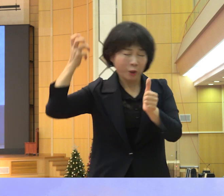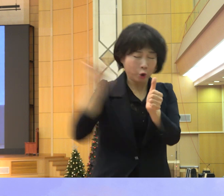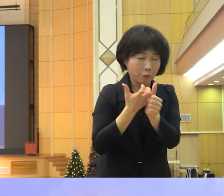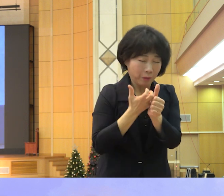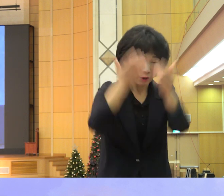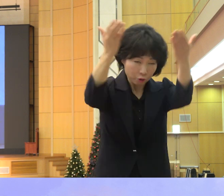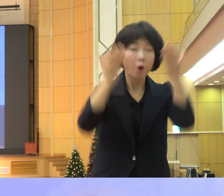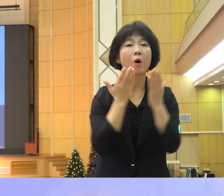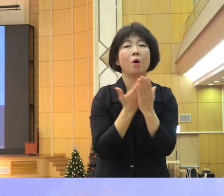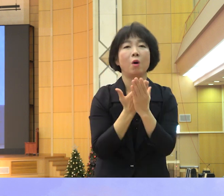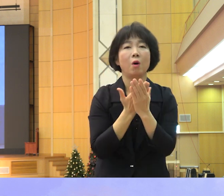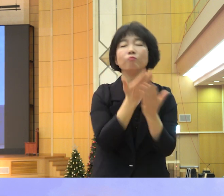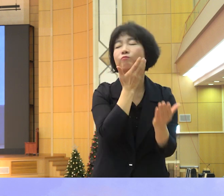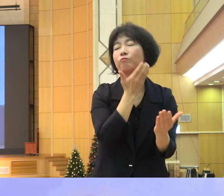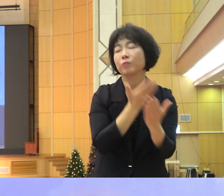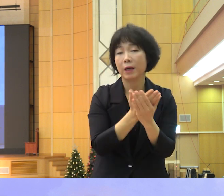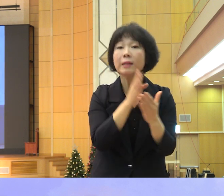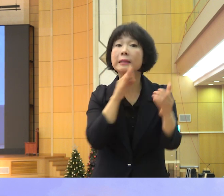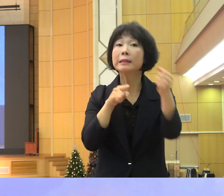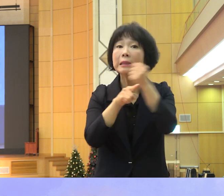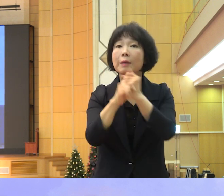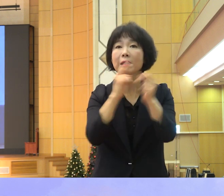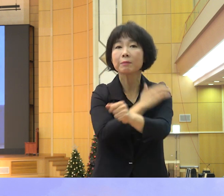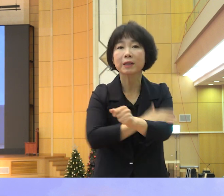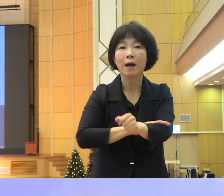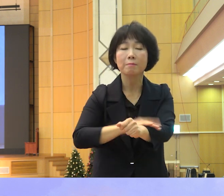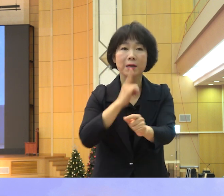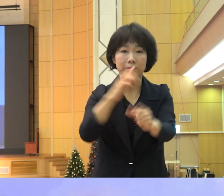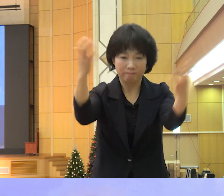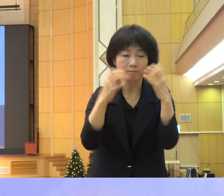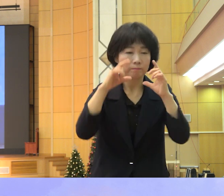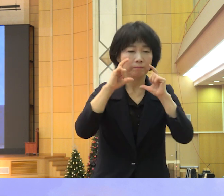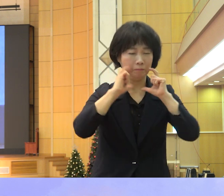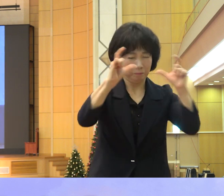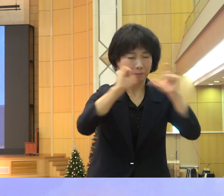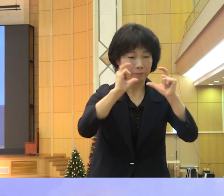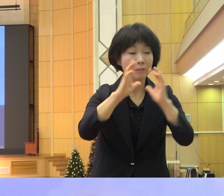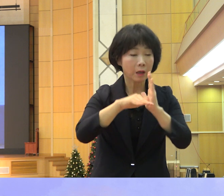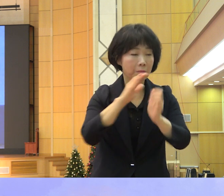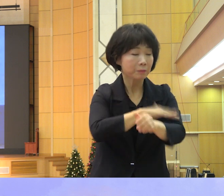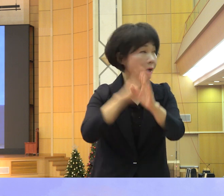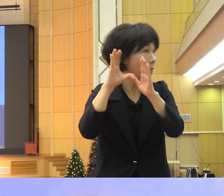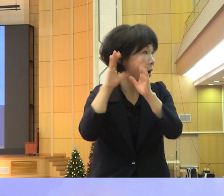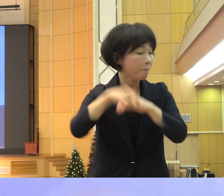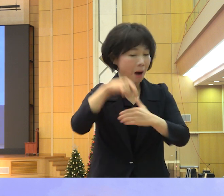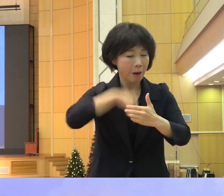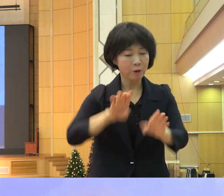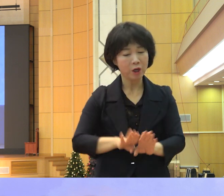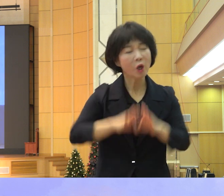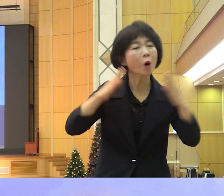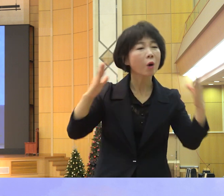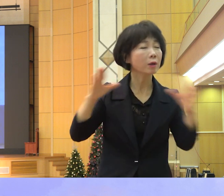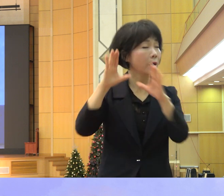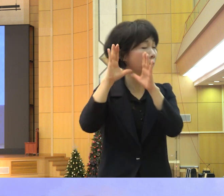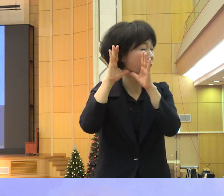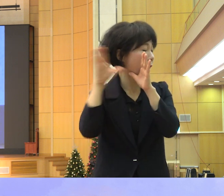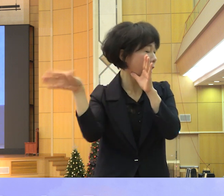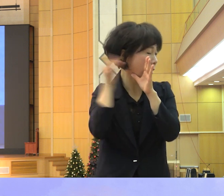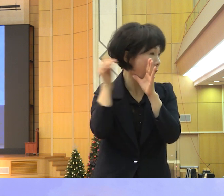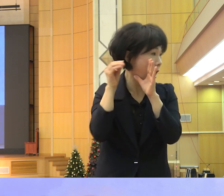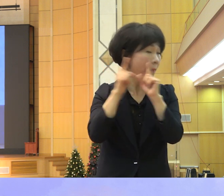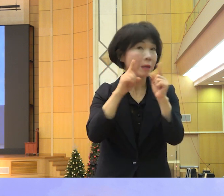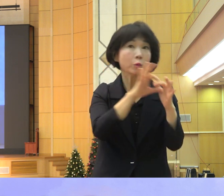보호하여 주셔서 귀한 진리의 말씀이 선포될 때에 우리들은 좋은 마음 착한 마음으로